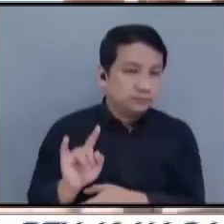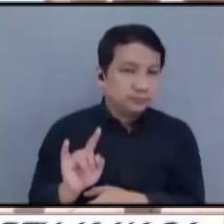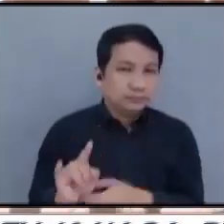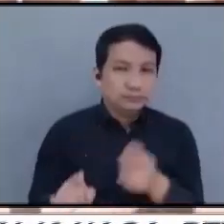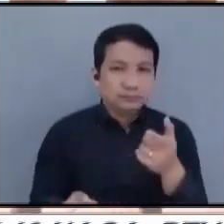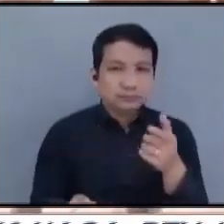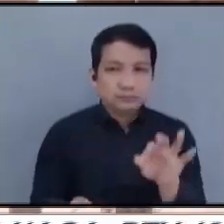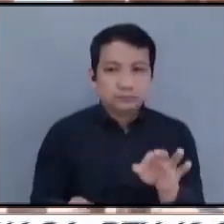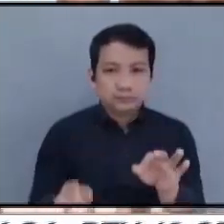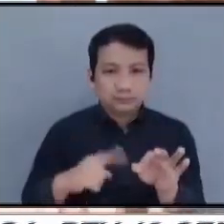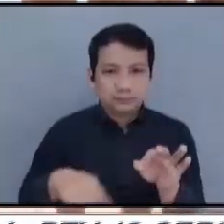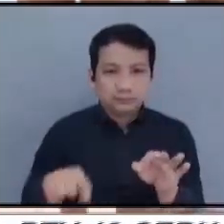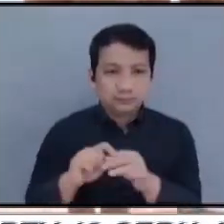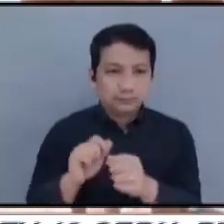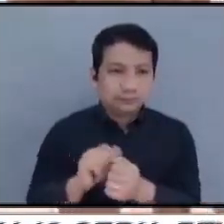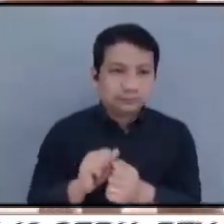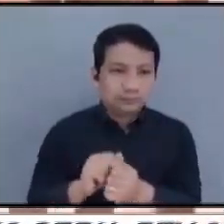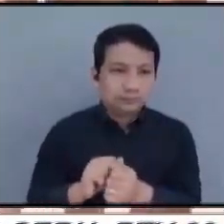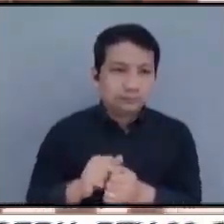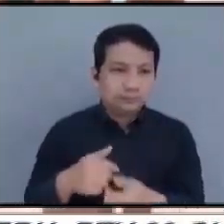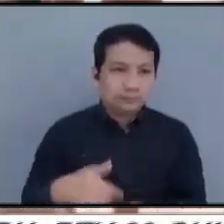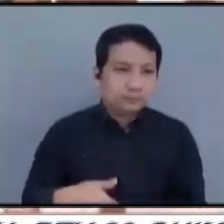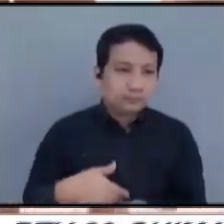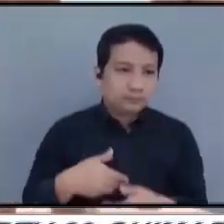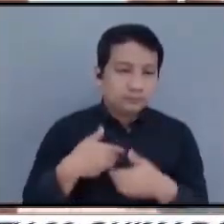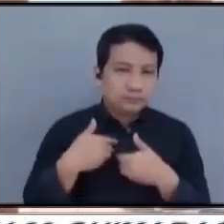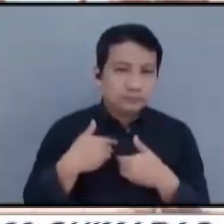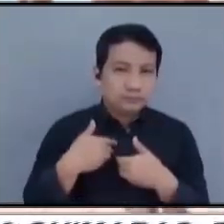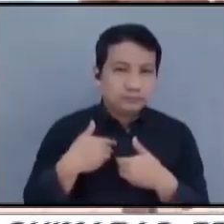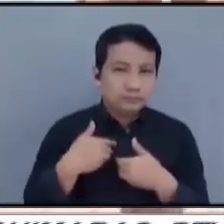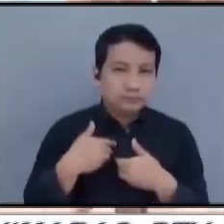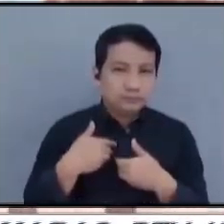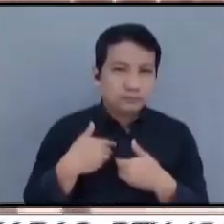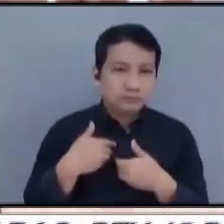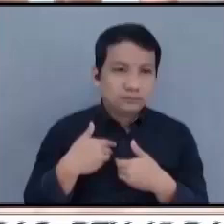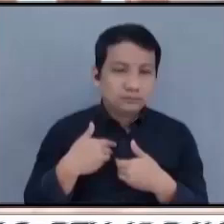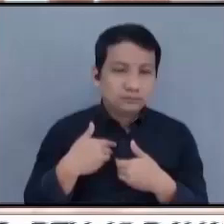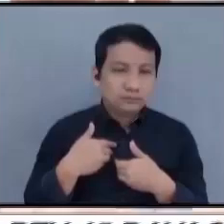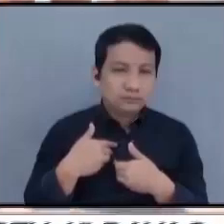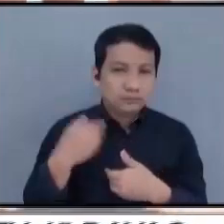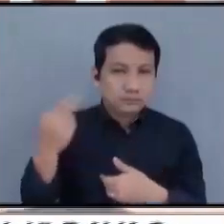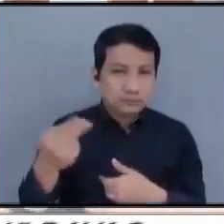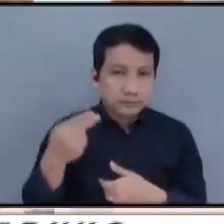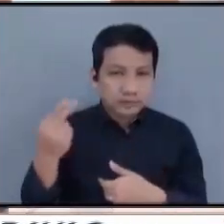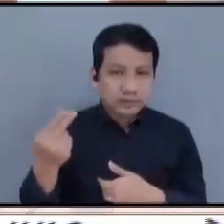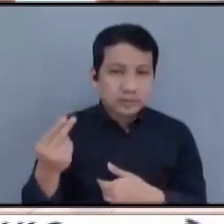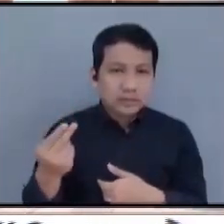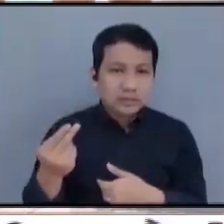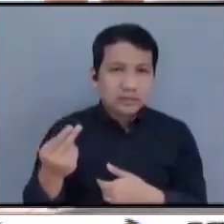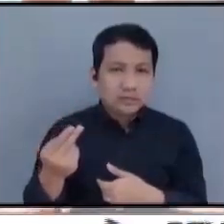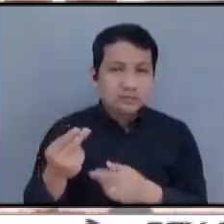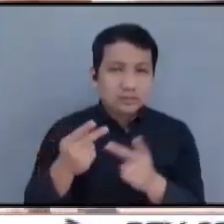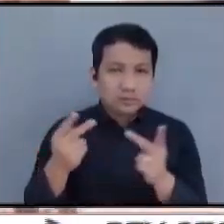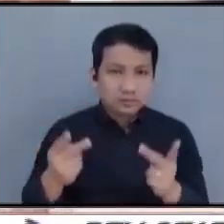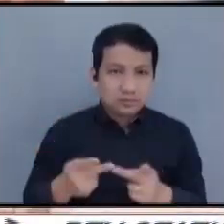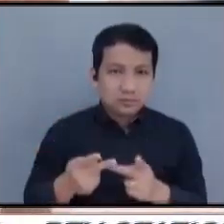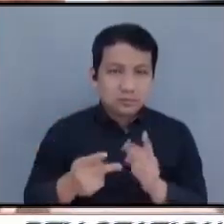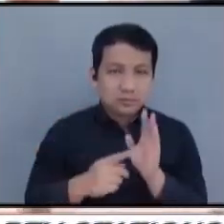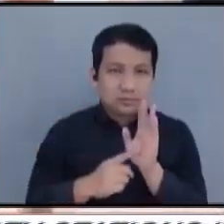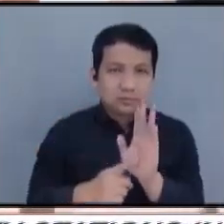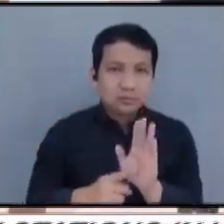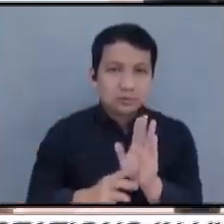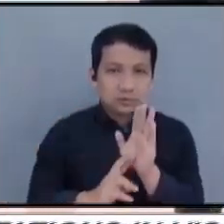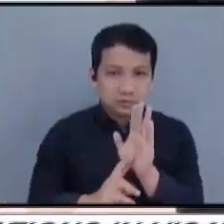saan ipinagmayabang nila ang ipinagmamalaking heritage ng mga lugar na kanilang nire-represent